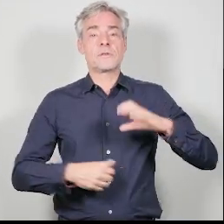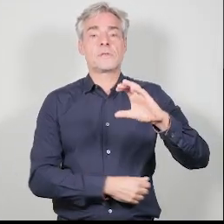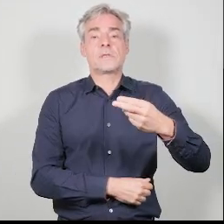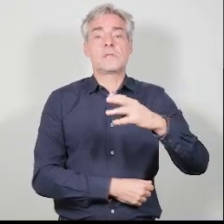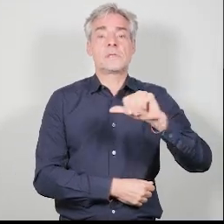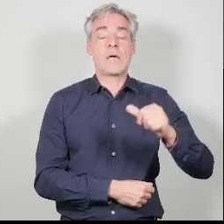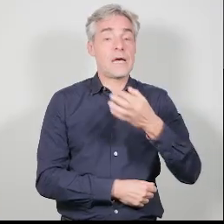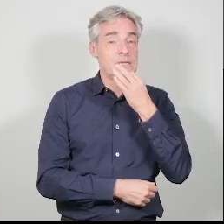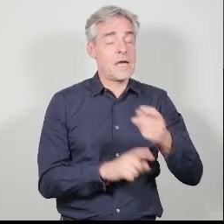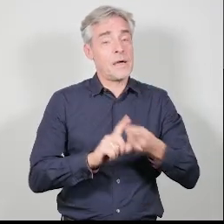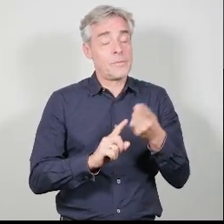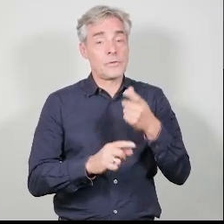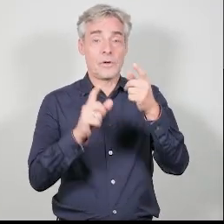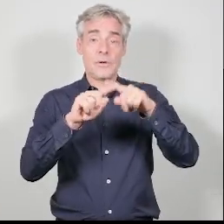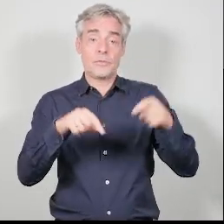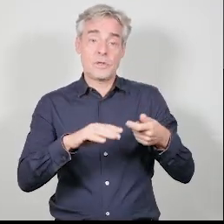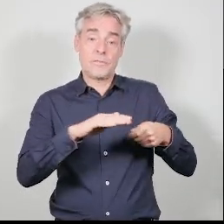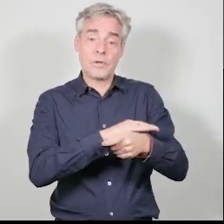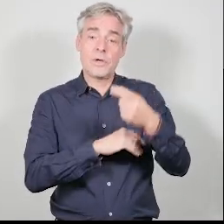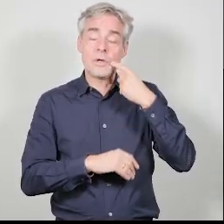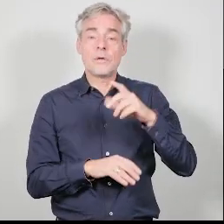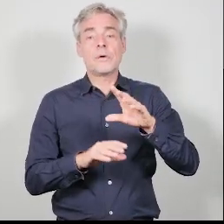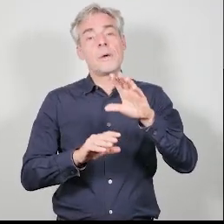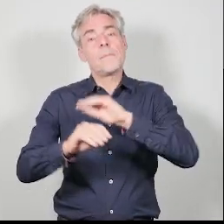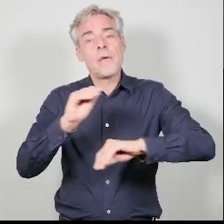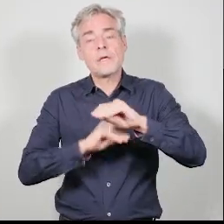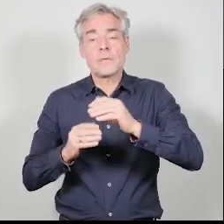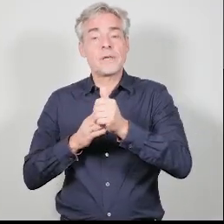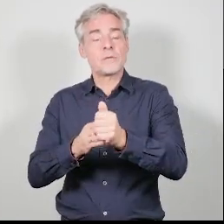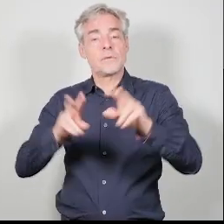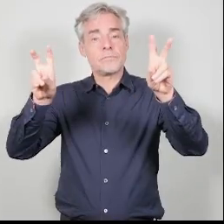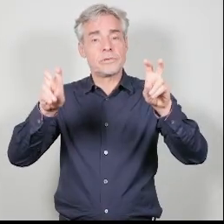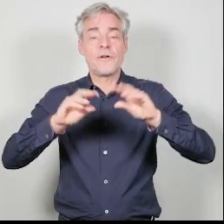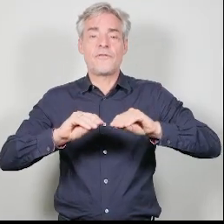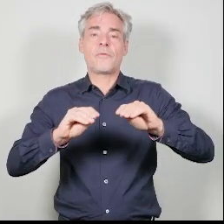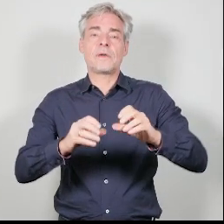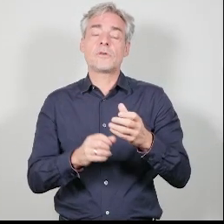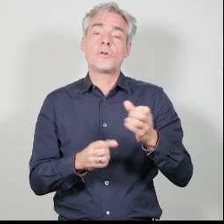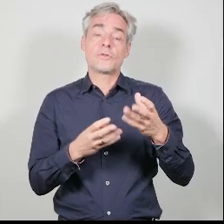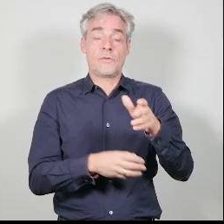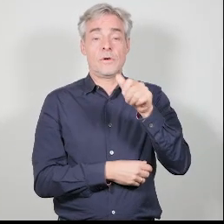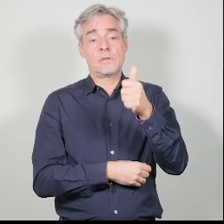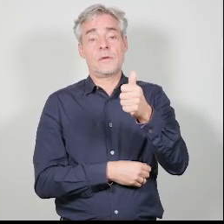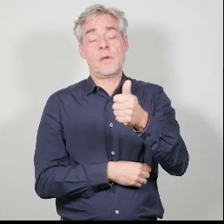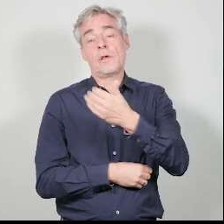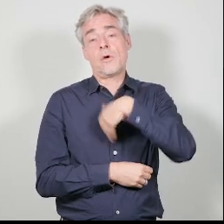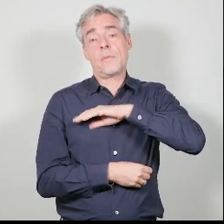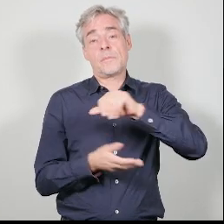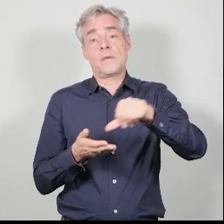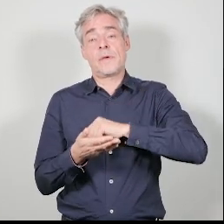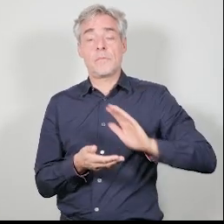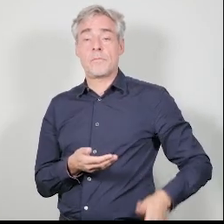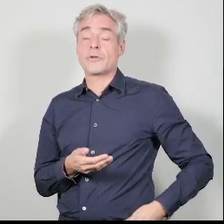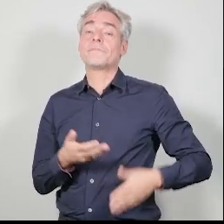souligné l'importance de financer notamment des fonctions de care management qui sont trop souvent prises en charge par les proches aidants.